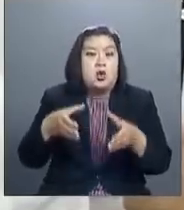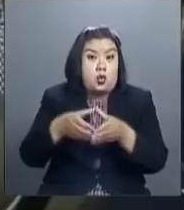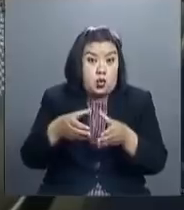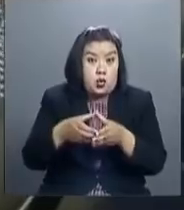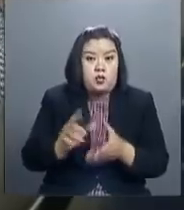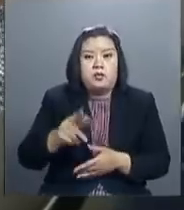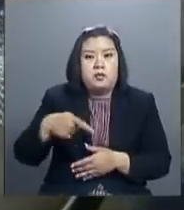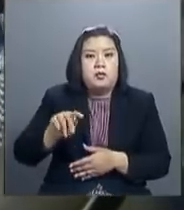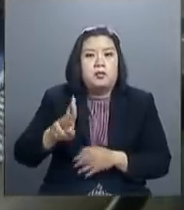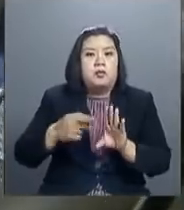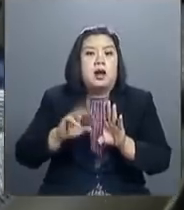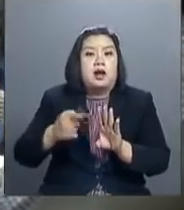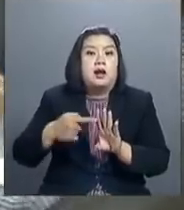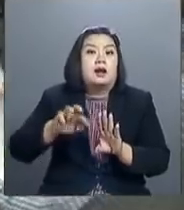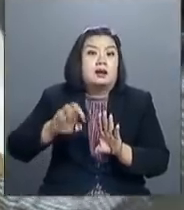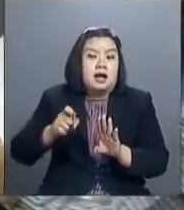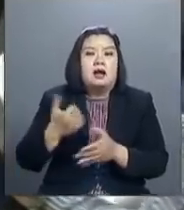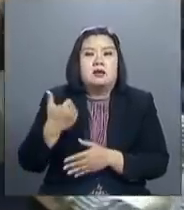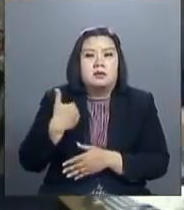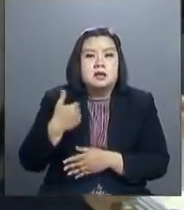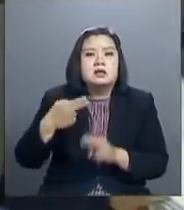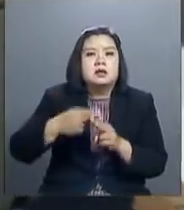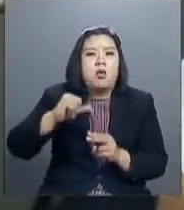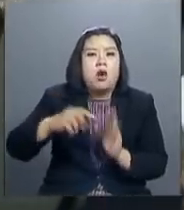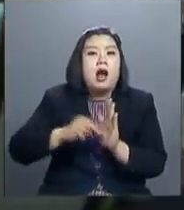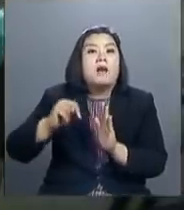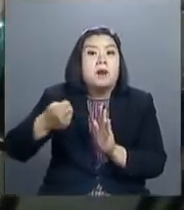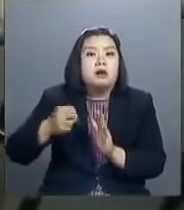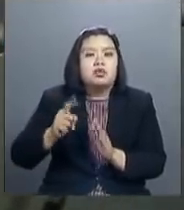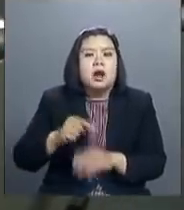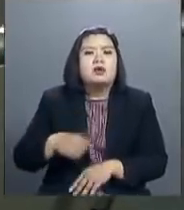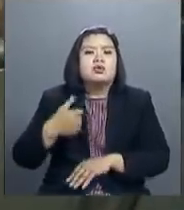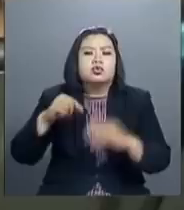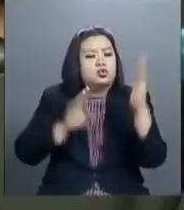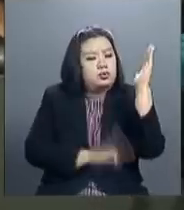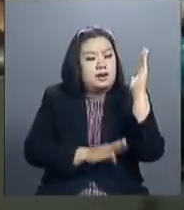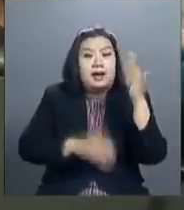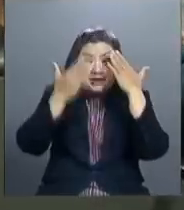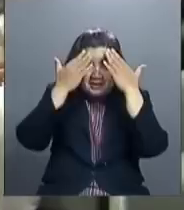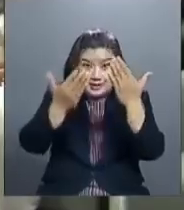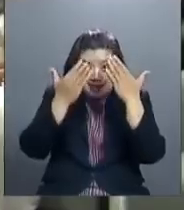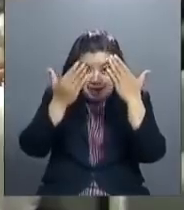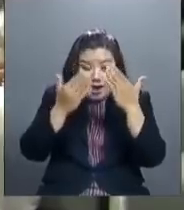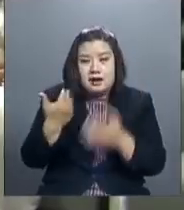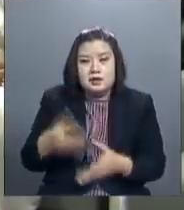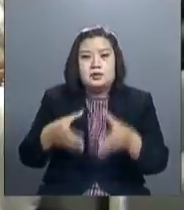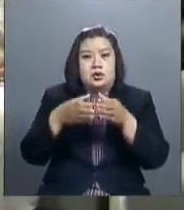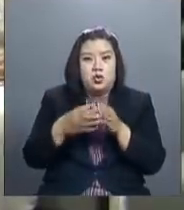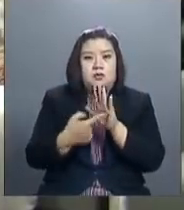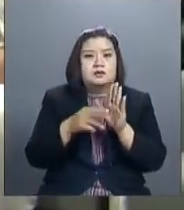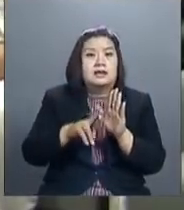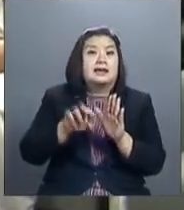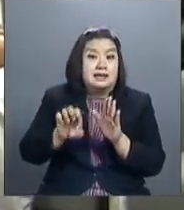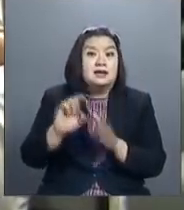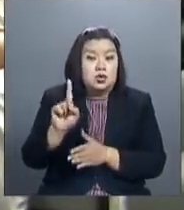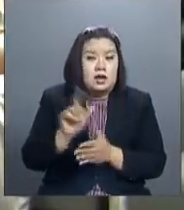ลงตัวอยู่ที่นายวันมูฮัมหมัดนอมัตาในจังหวัดชายแดนภาคใต้หรืออาจจะมีพรรคเครือข่ายเสรีรวมไทยนำโด